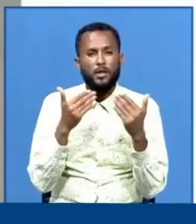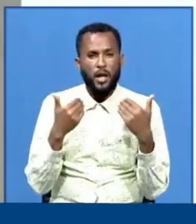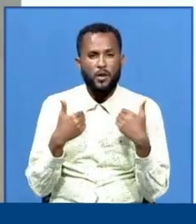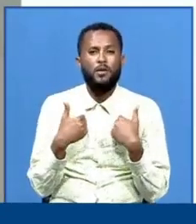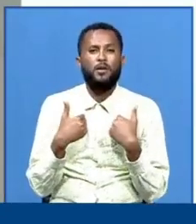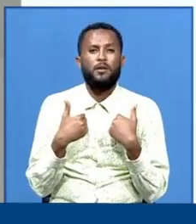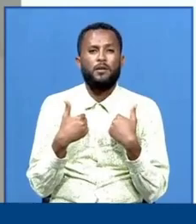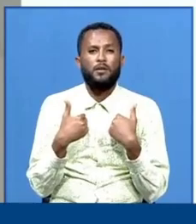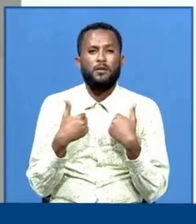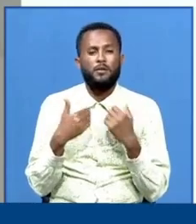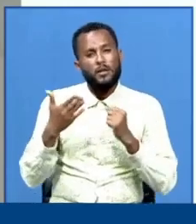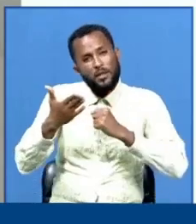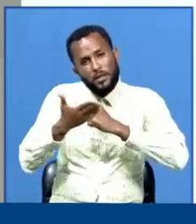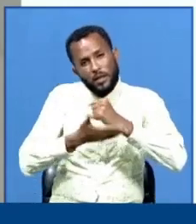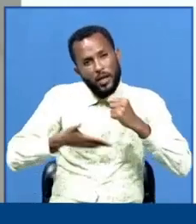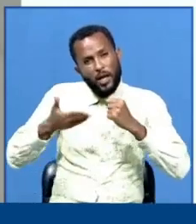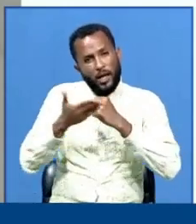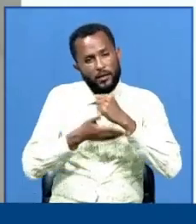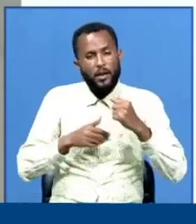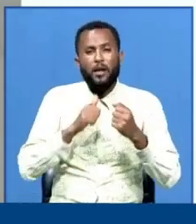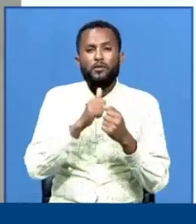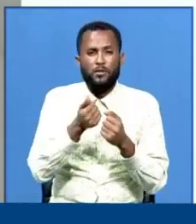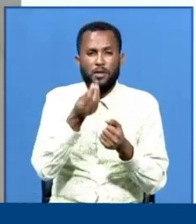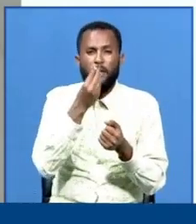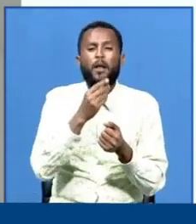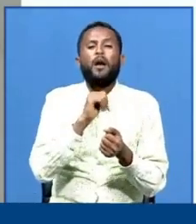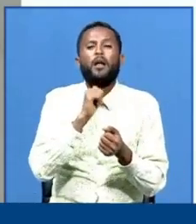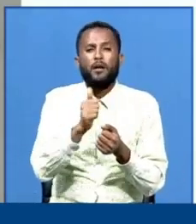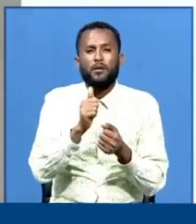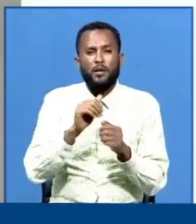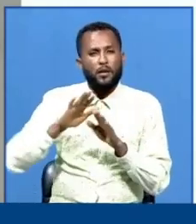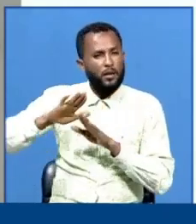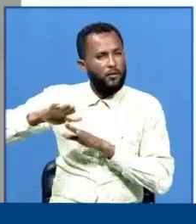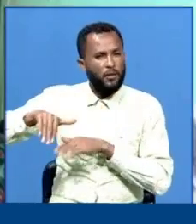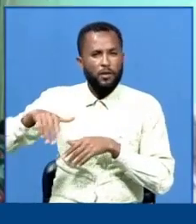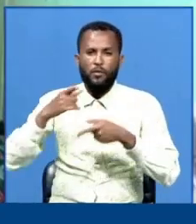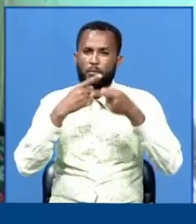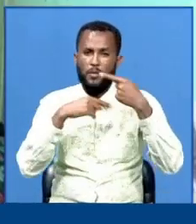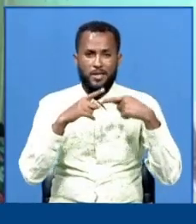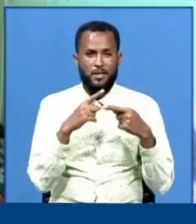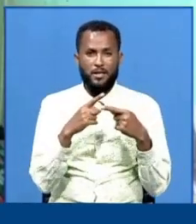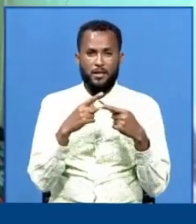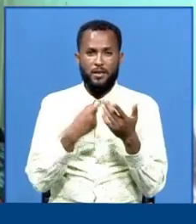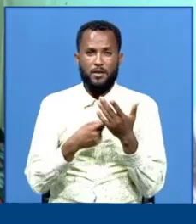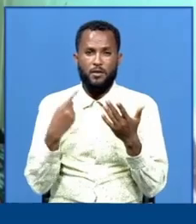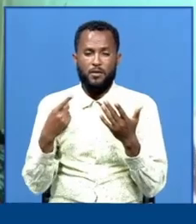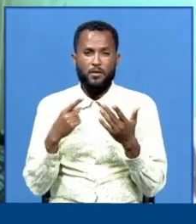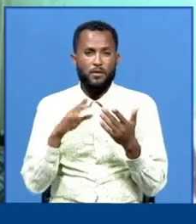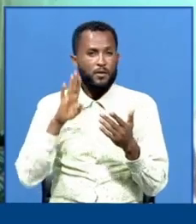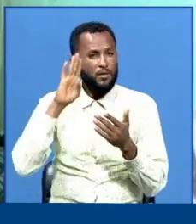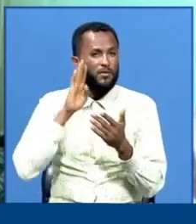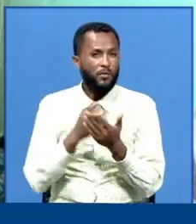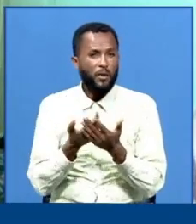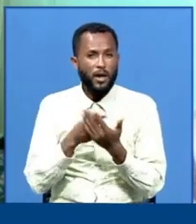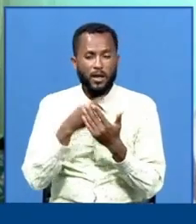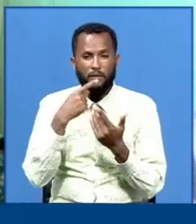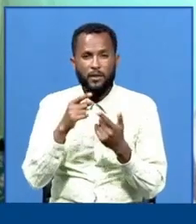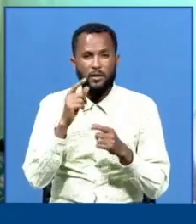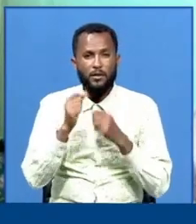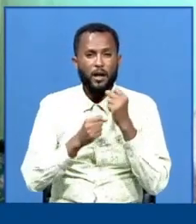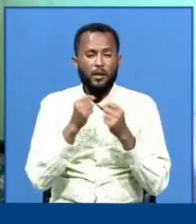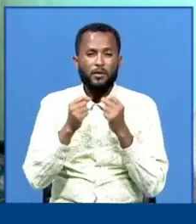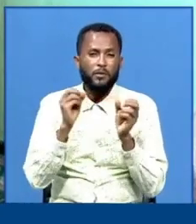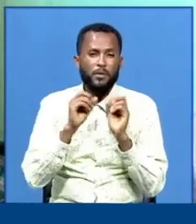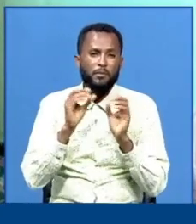እናሃለወስ ከይዓጨርናዮ ከይበላዕናዮ ሃዲግናዮ መፂና ካብኡ ሽለ እዛ ጓል ብዳን ጠልጠልኩ ምናይ ሓስኩ ምናይ